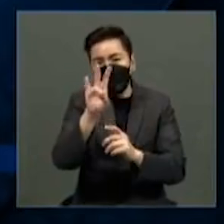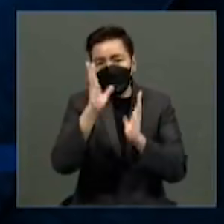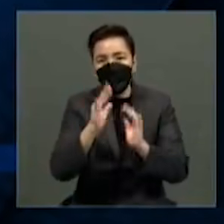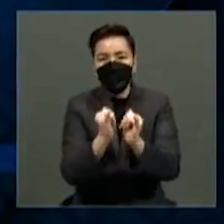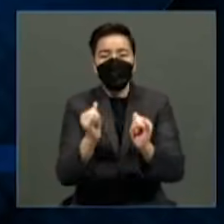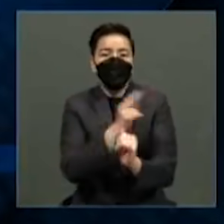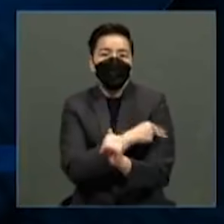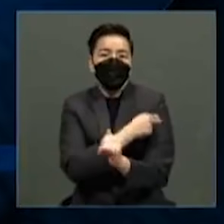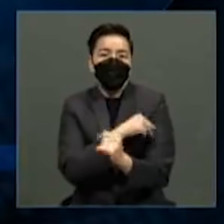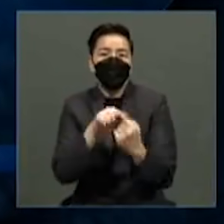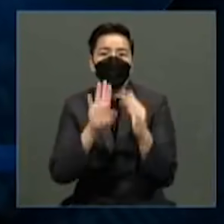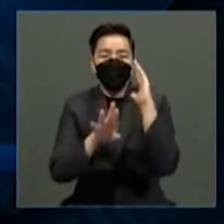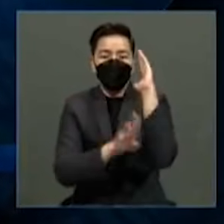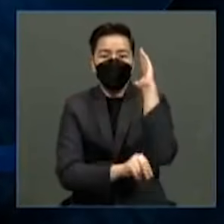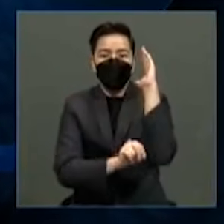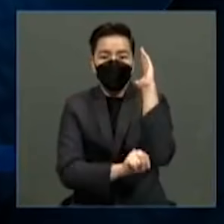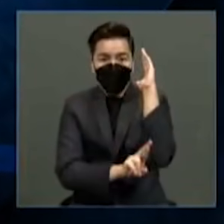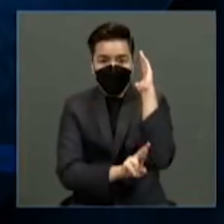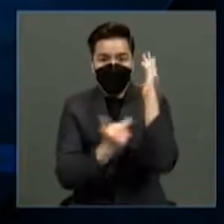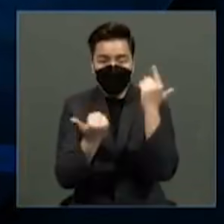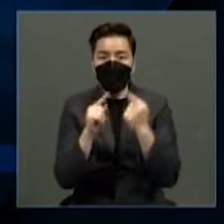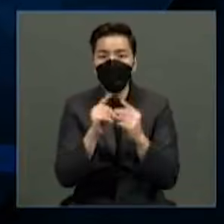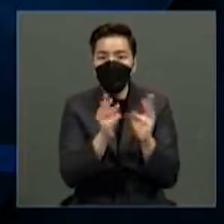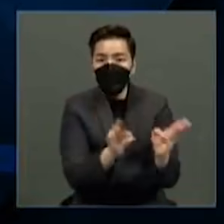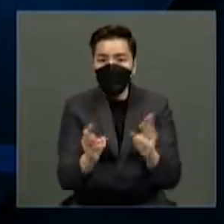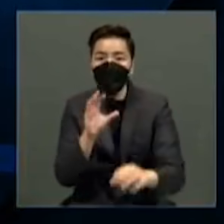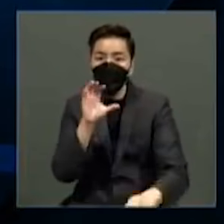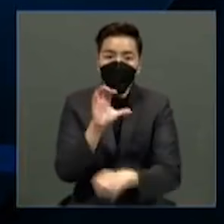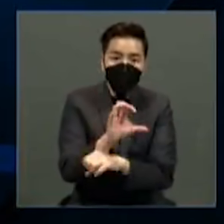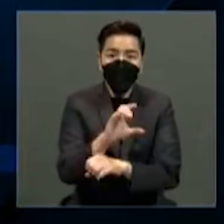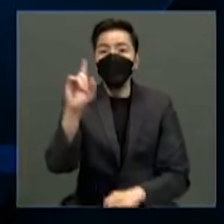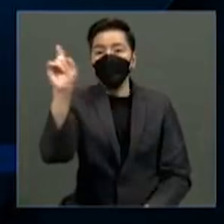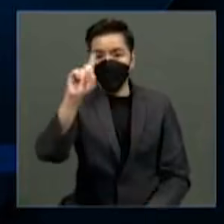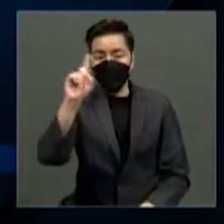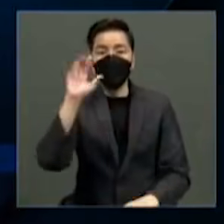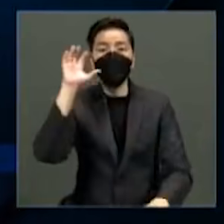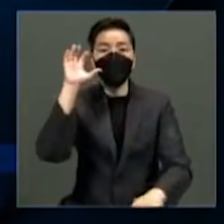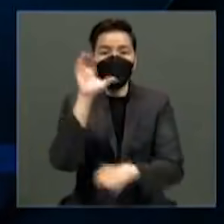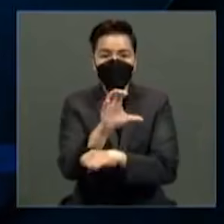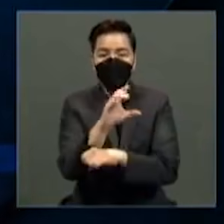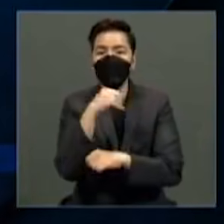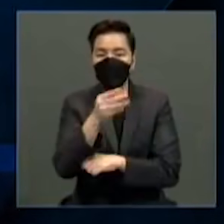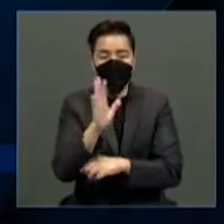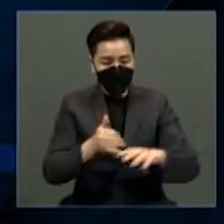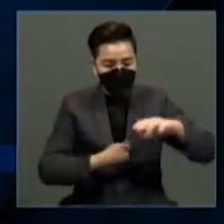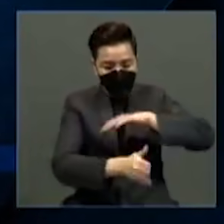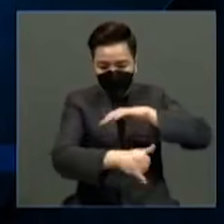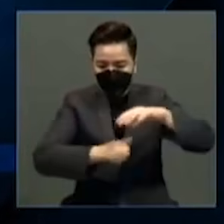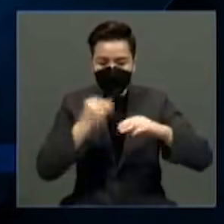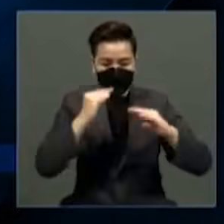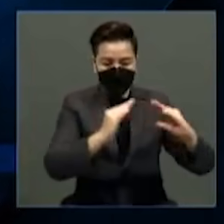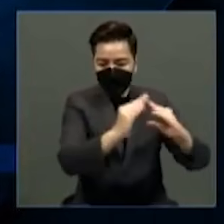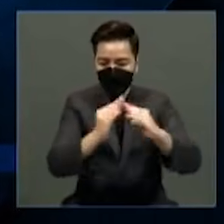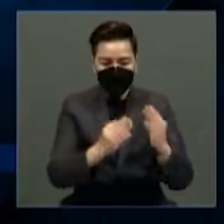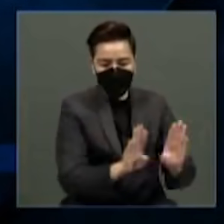ธิวาสนะครับสำหรับมาตรการการป้องกันควบคุมการระบาดของโรคมีการควบคุมและจำกัดการเดินทางเข้าออกในพื้น